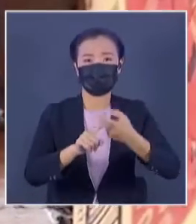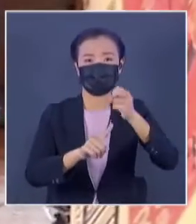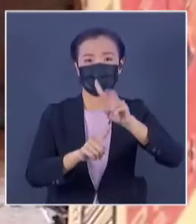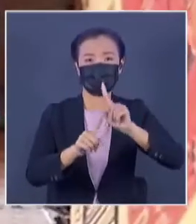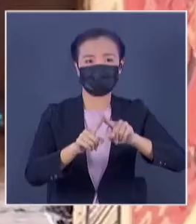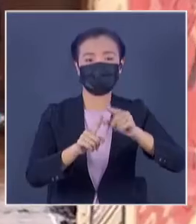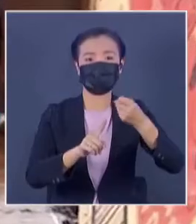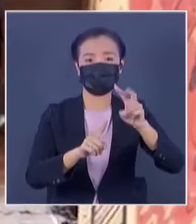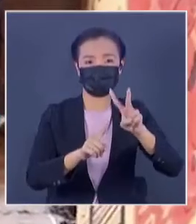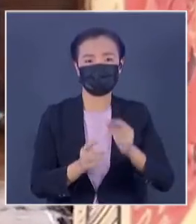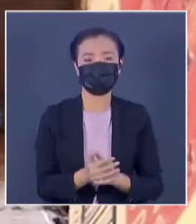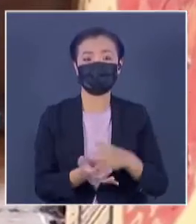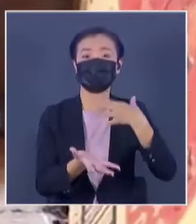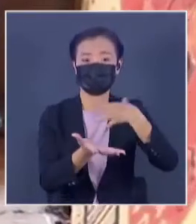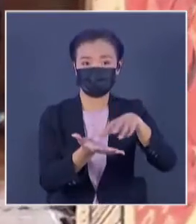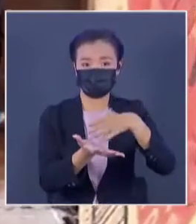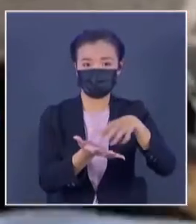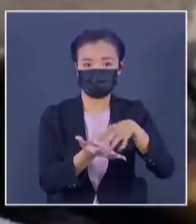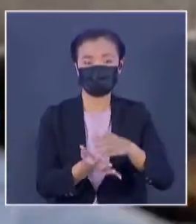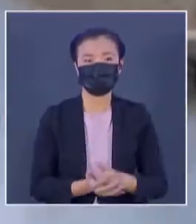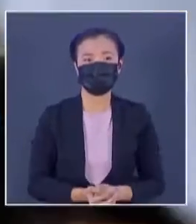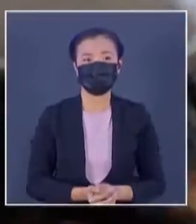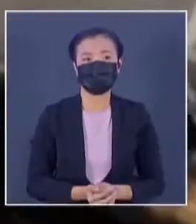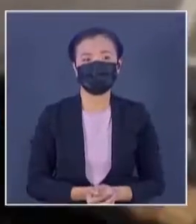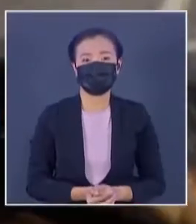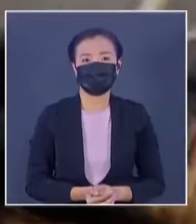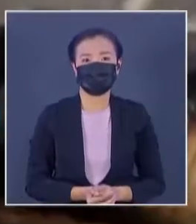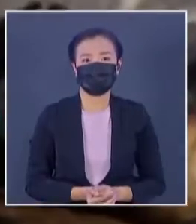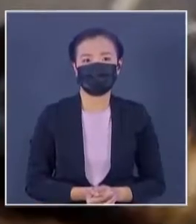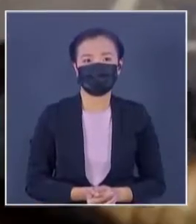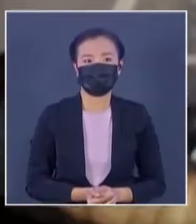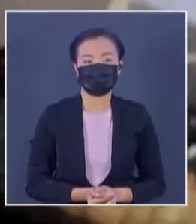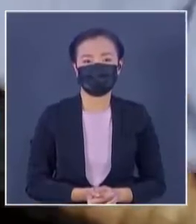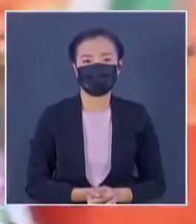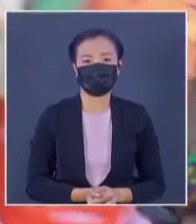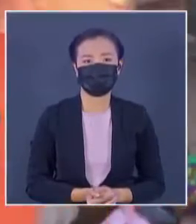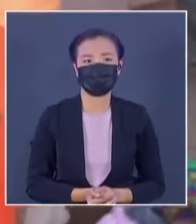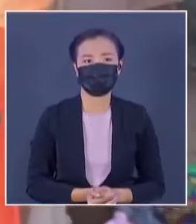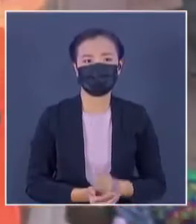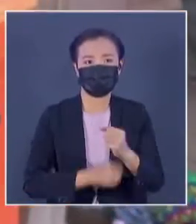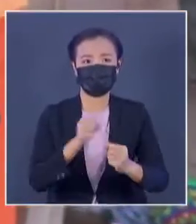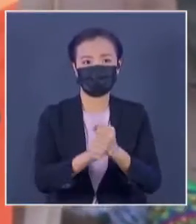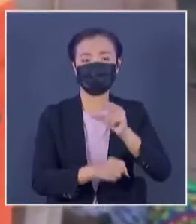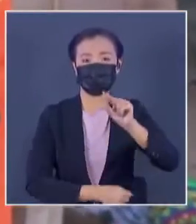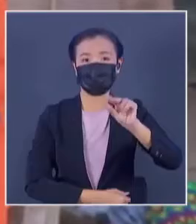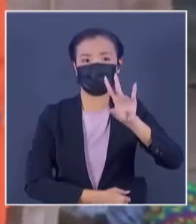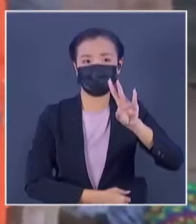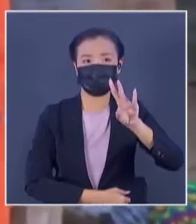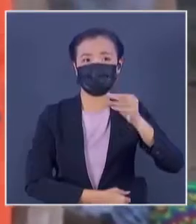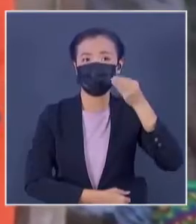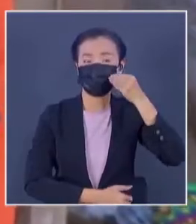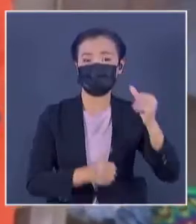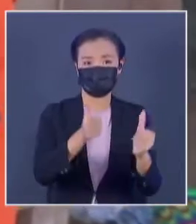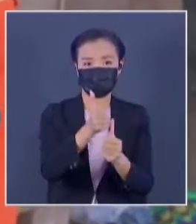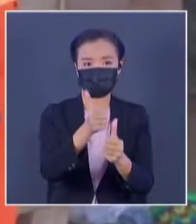ที่ผ่านมาที่เรานำเสนอคุณผู้ชมไปเนี่ยนะครับล่าสุดนายไผ่เพศัชชาอายุ37ปีครับเป็นผู้ช่วยผู้ใ